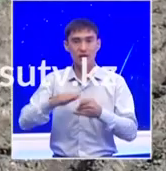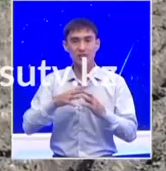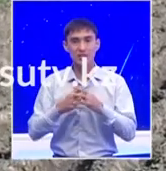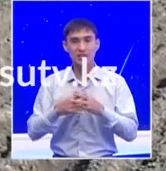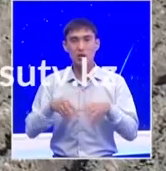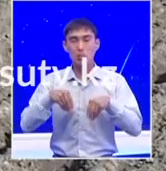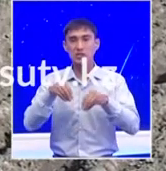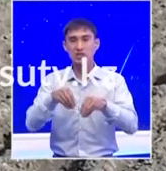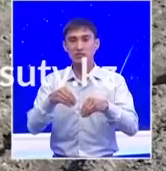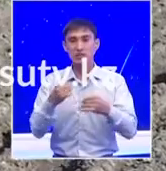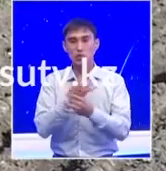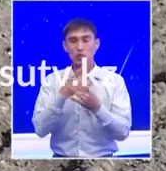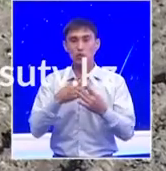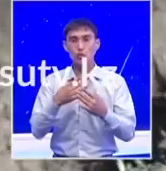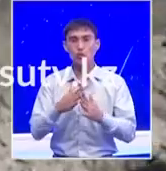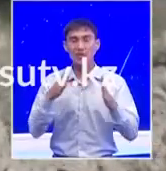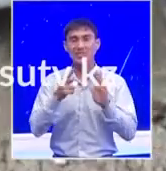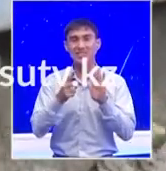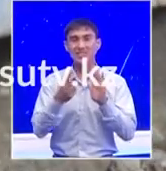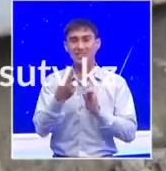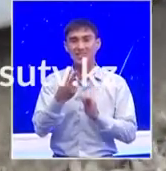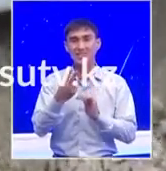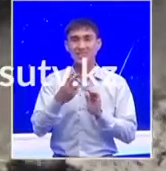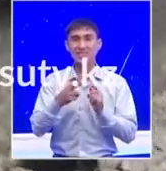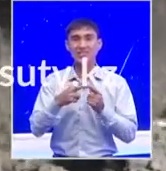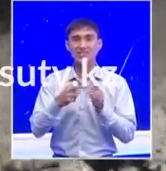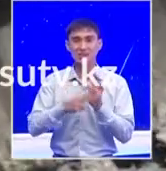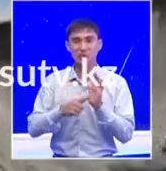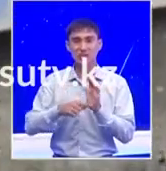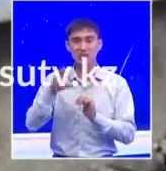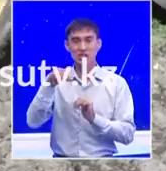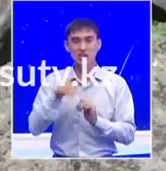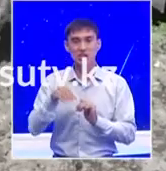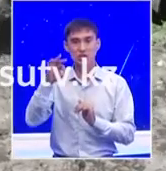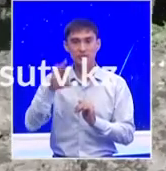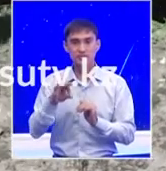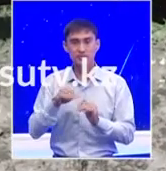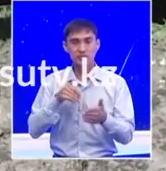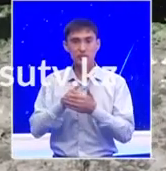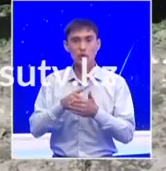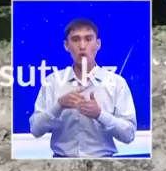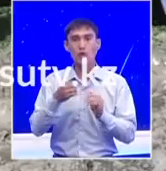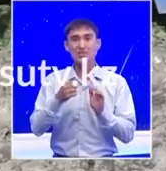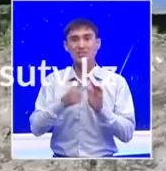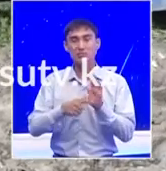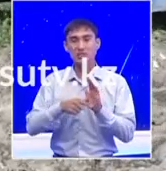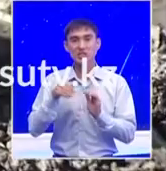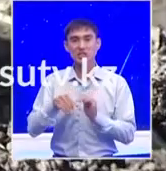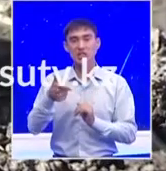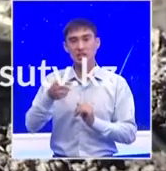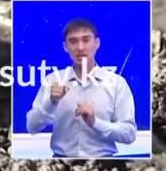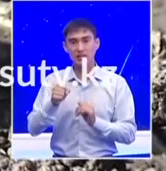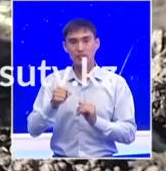посевы сельхозкультур увеличены на 3,7 тысяч и доведены до 972 тысяч гектаров. Заслушав подробный отчет